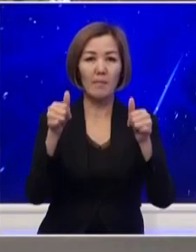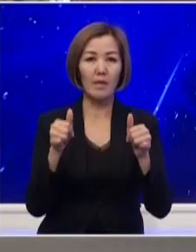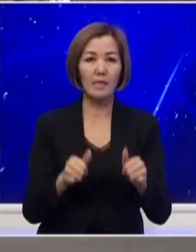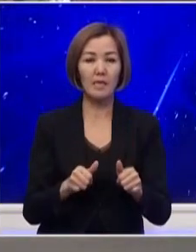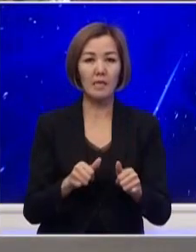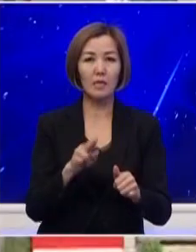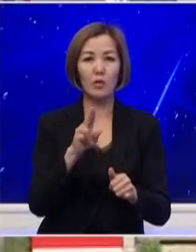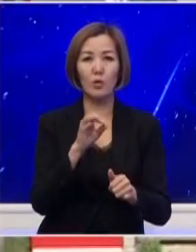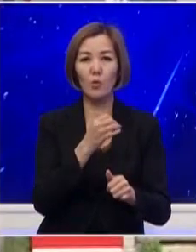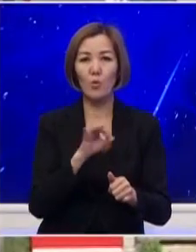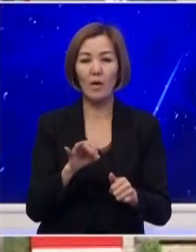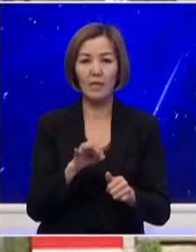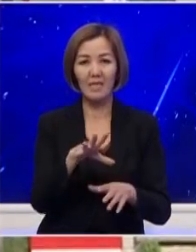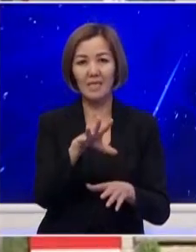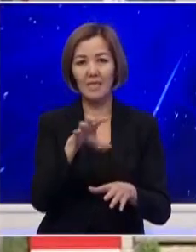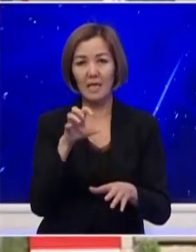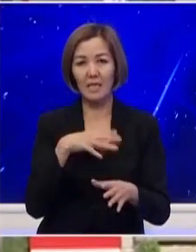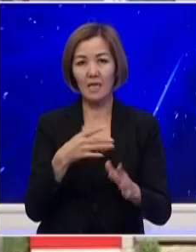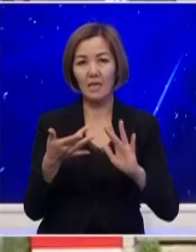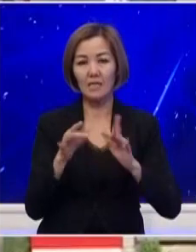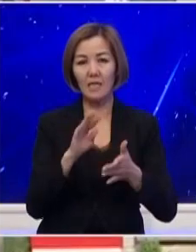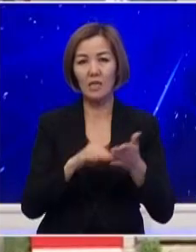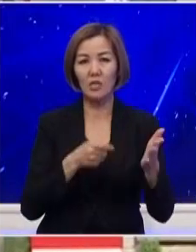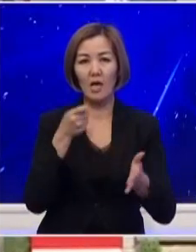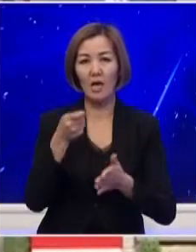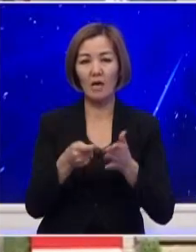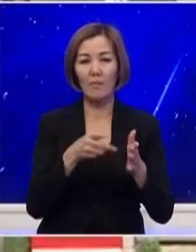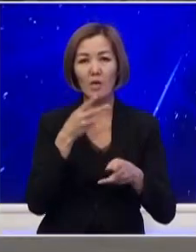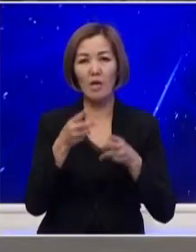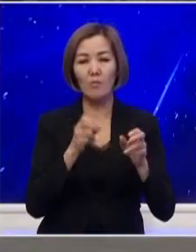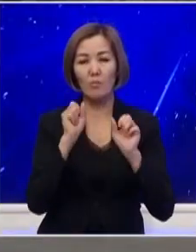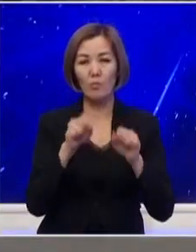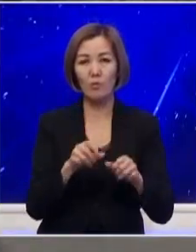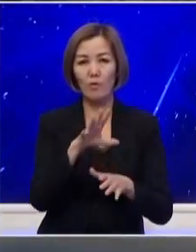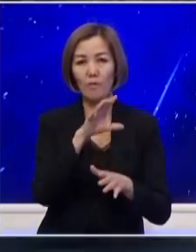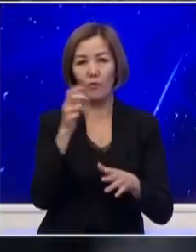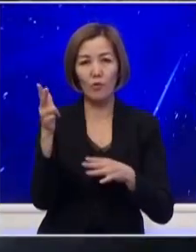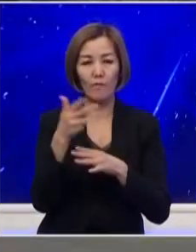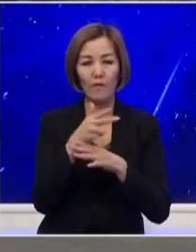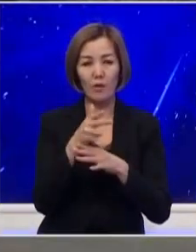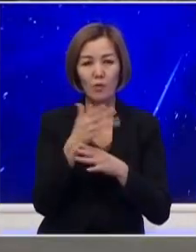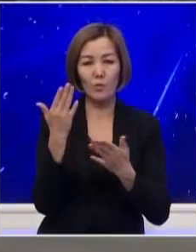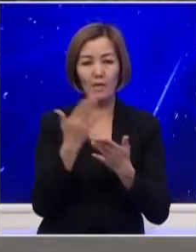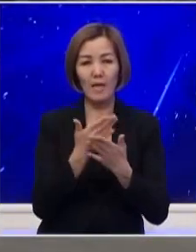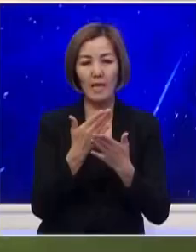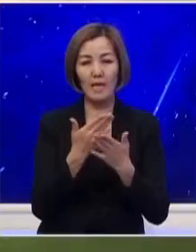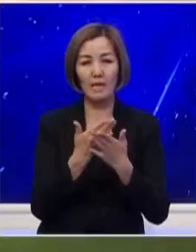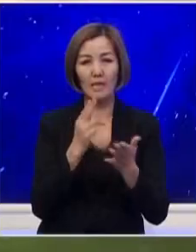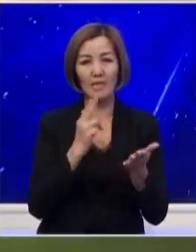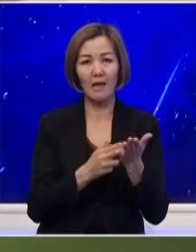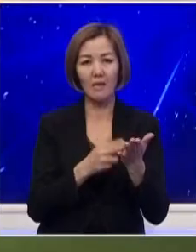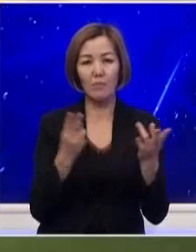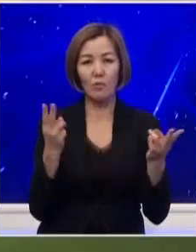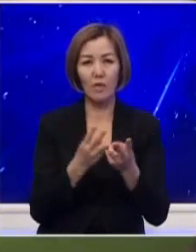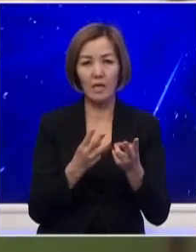баннерлердегі QR-ды сканерлеу арқылы сайтта шағым қалдыра алады. Міндетті түрде фото, видео дәлелдері болуы тиіс. Прокуратура мен